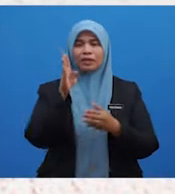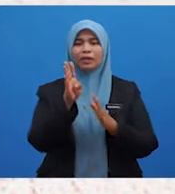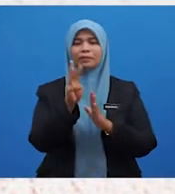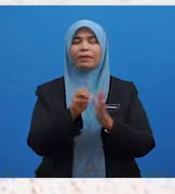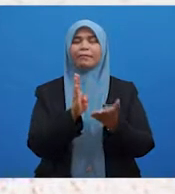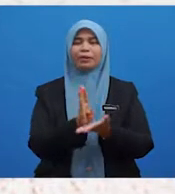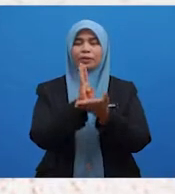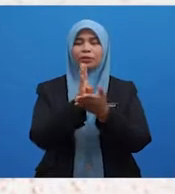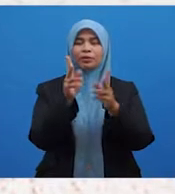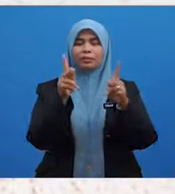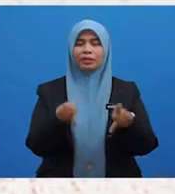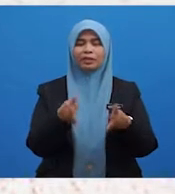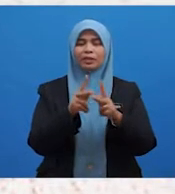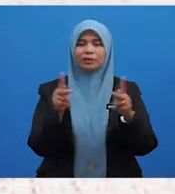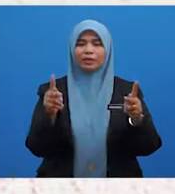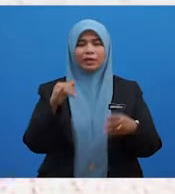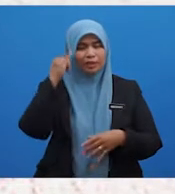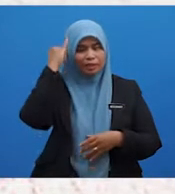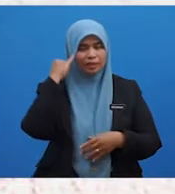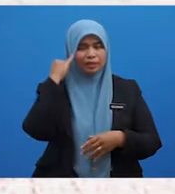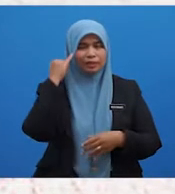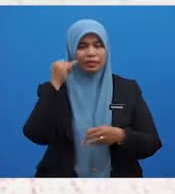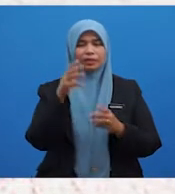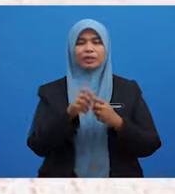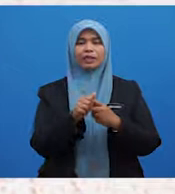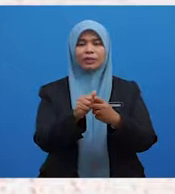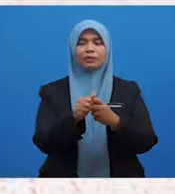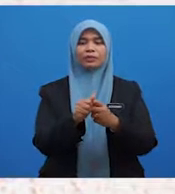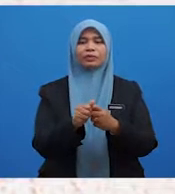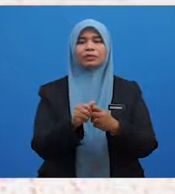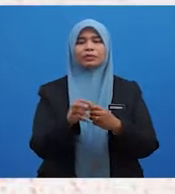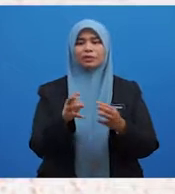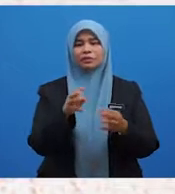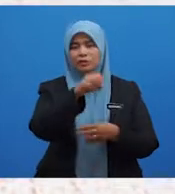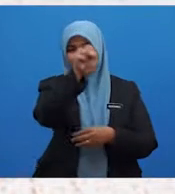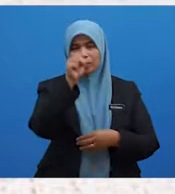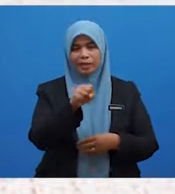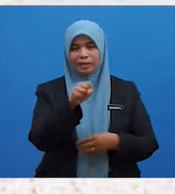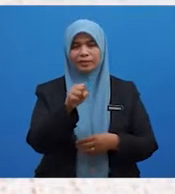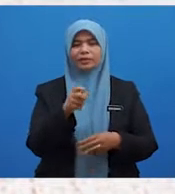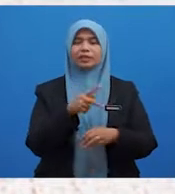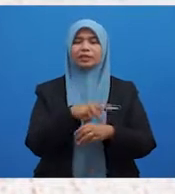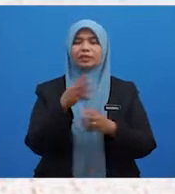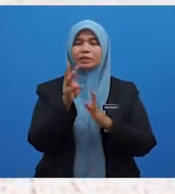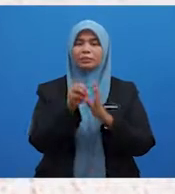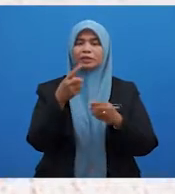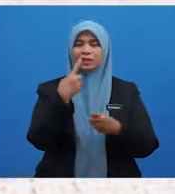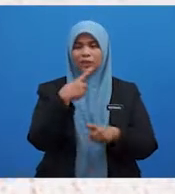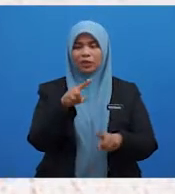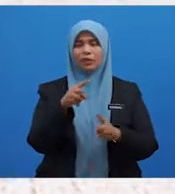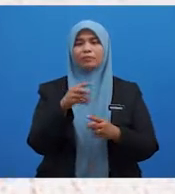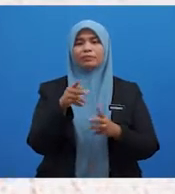akan membantu pelajar mengembangkan idea mengikut kehendak soalan ketika